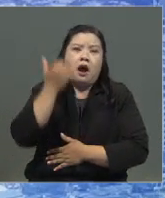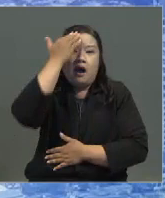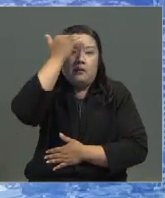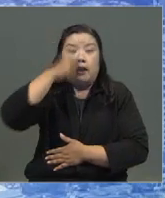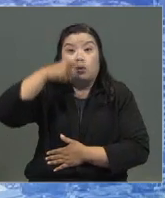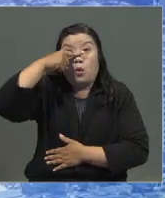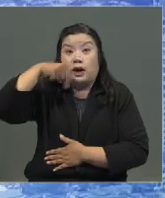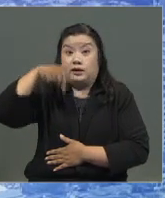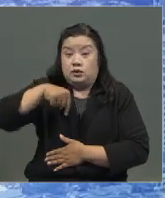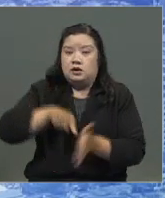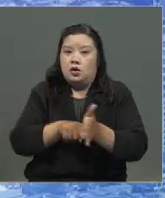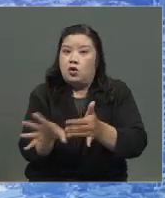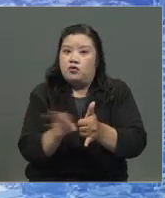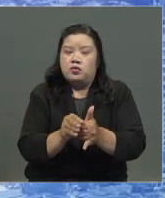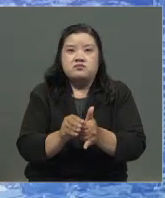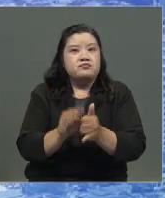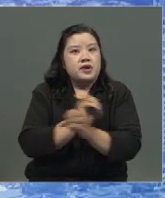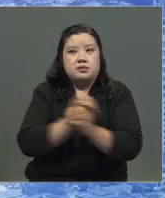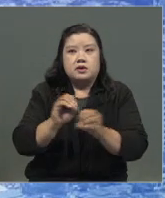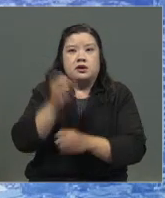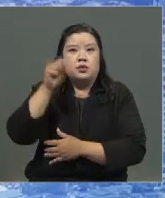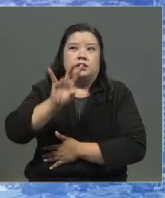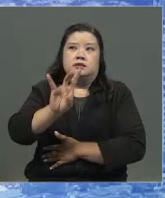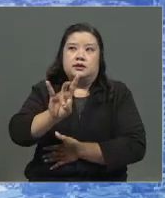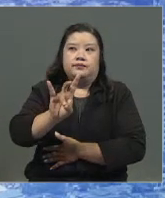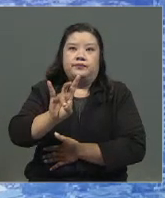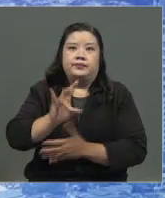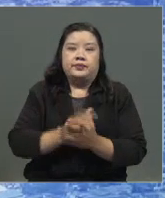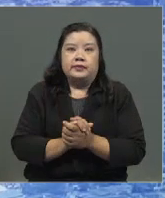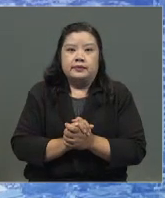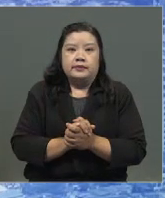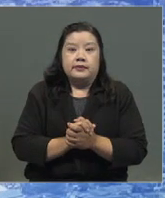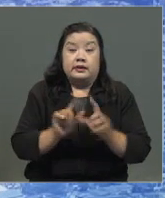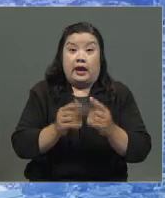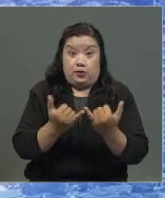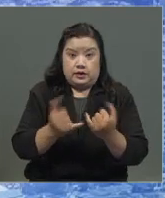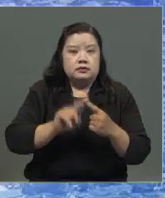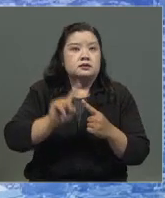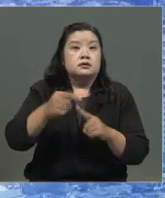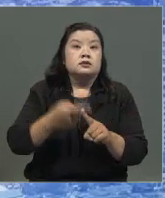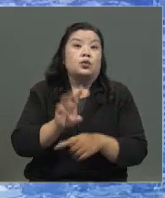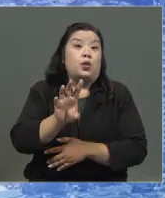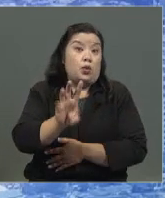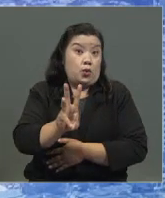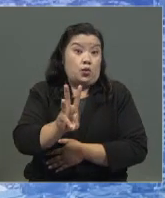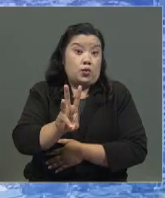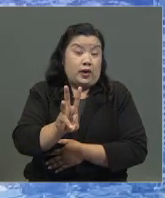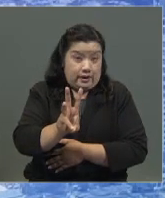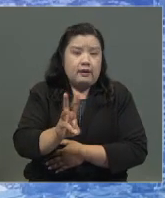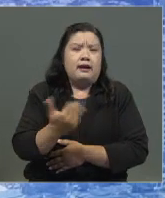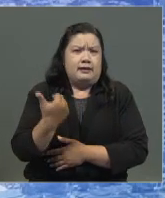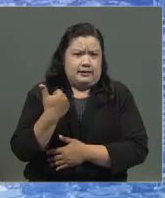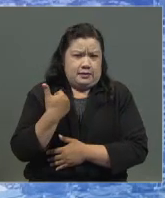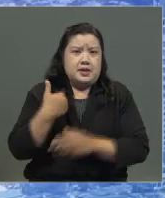ประเทศสูนยคนมา 7 วัน แต่ตอนนี้วันนี้ลคร วัท 1 ไมเท่านาเรากำลงจะผ่อนคลายขึนมา